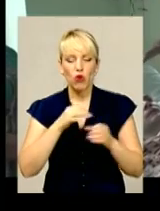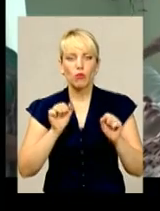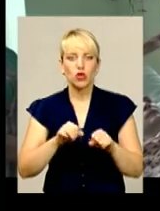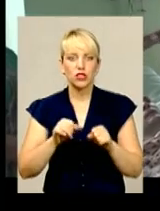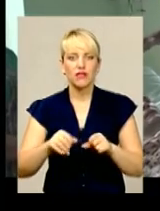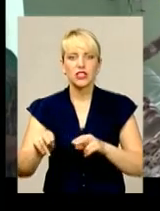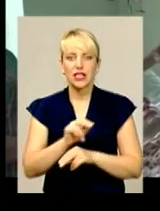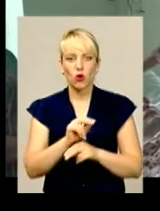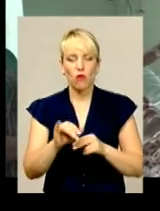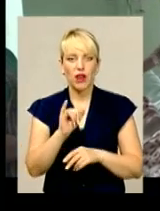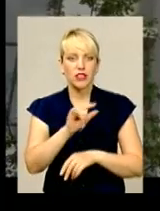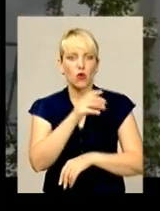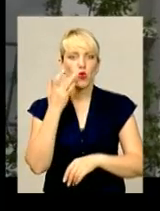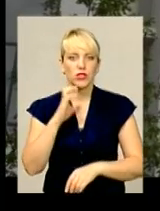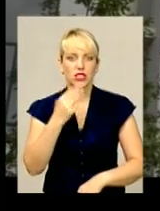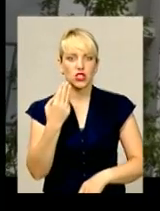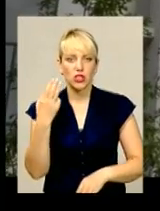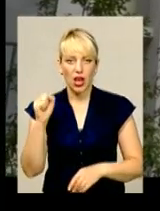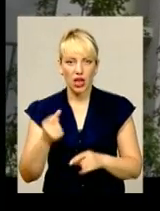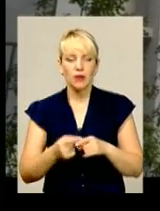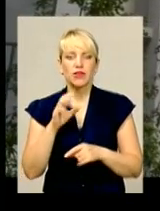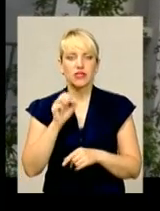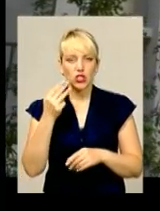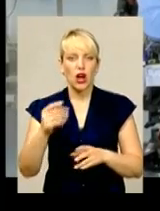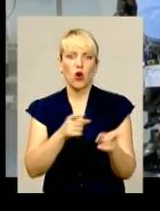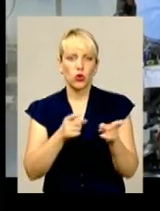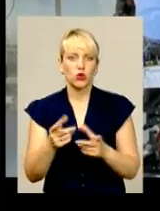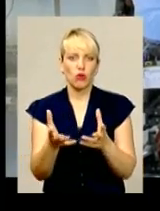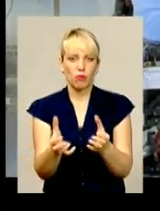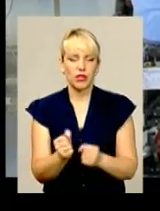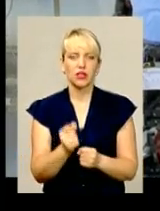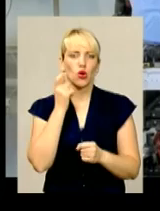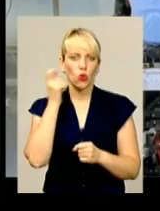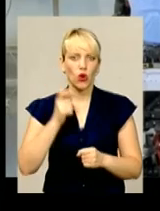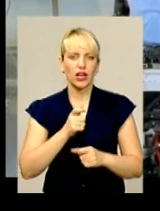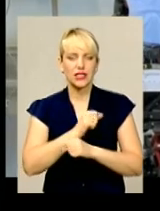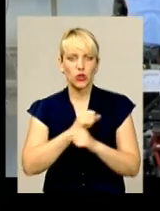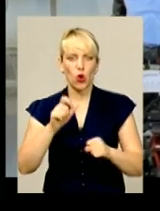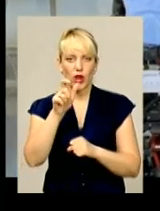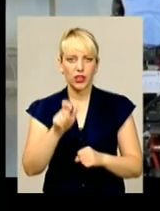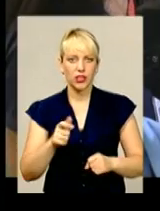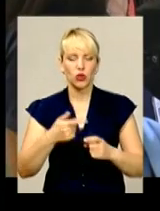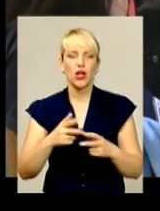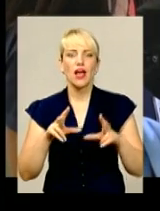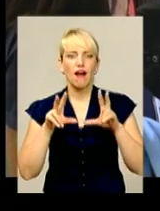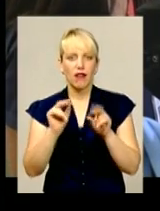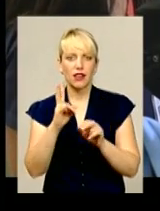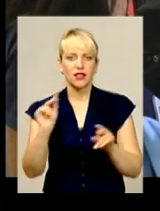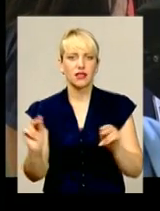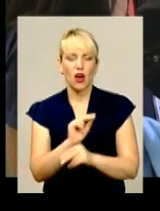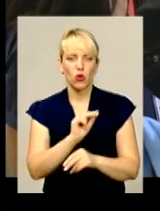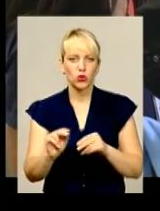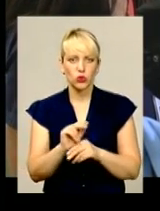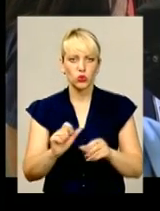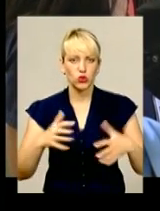спецпризначенця у Сполучених Штатах. Х'юстинська клініка готова прийняти українського героя. Гарантія на одужання – аж 75%.